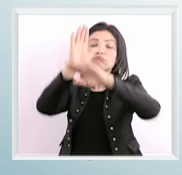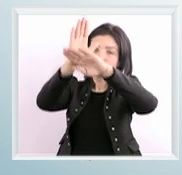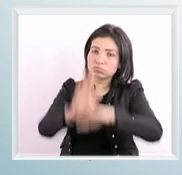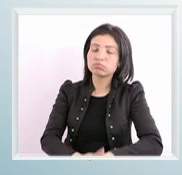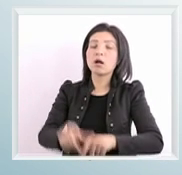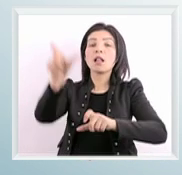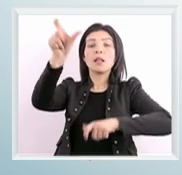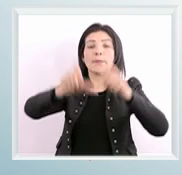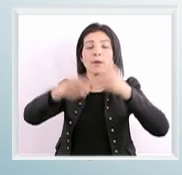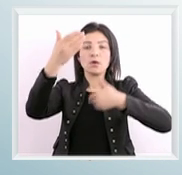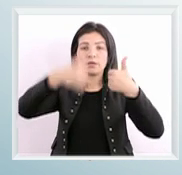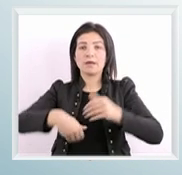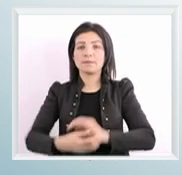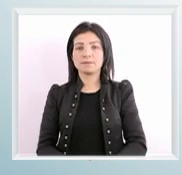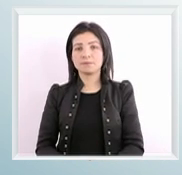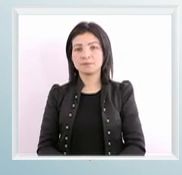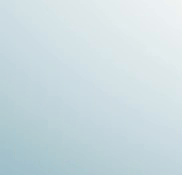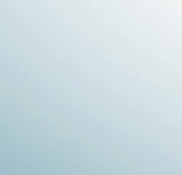العاملة في مجال الإعاقة